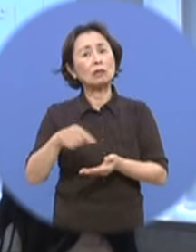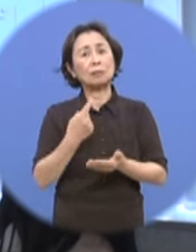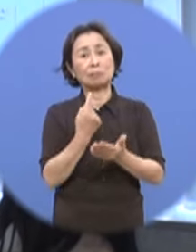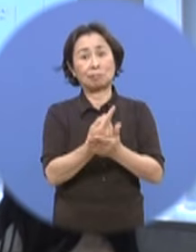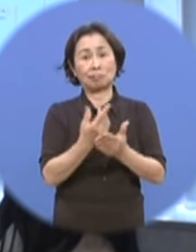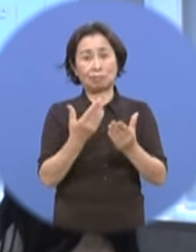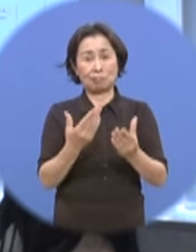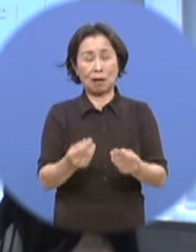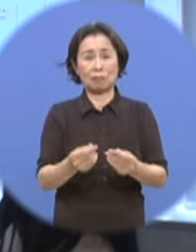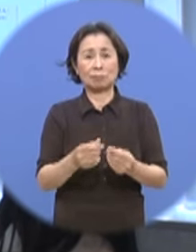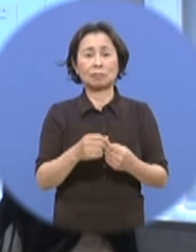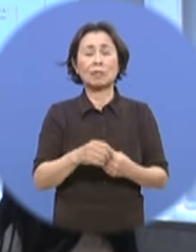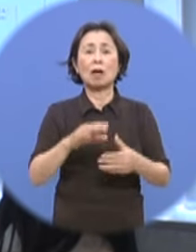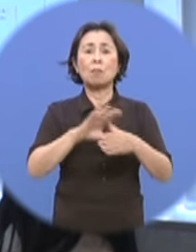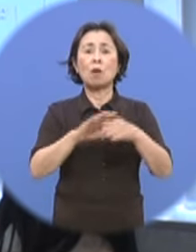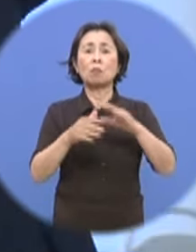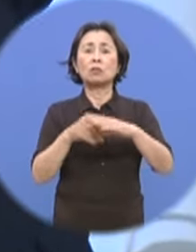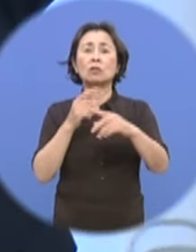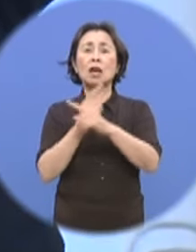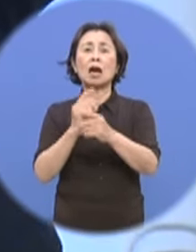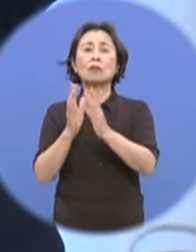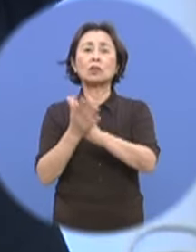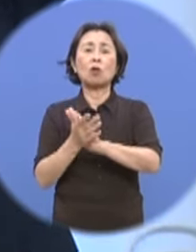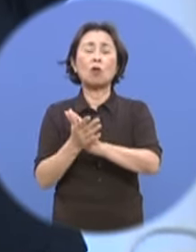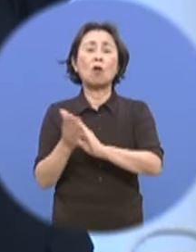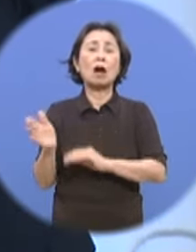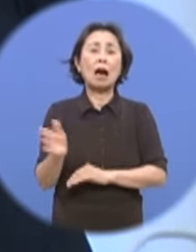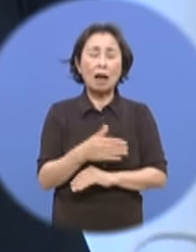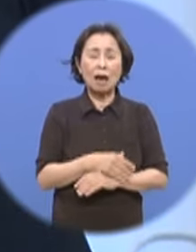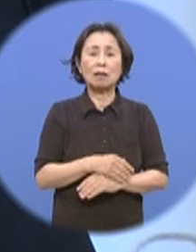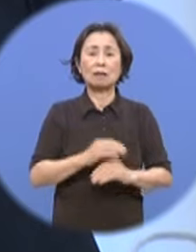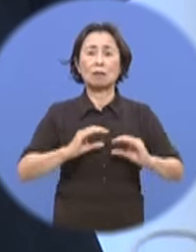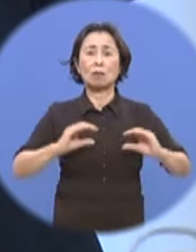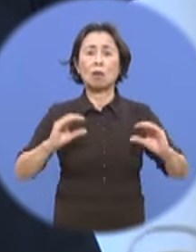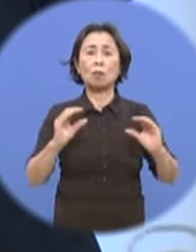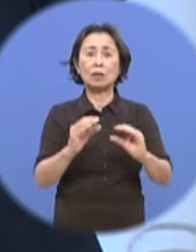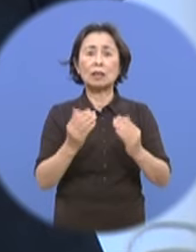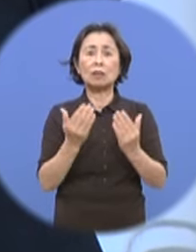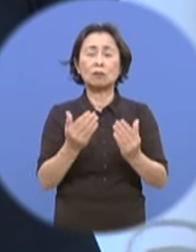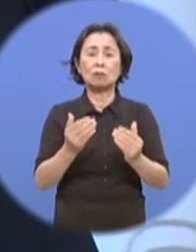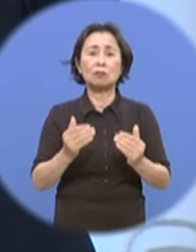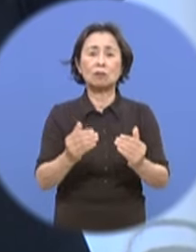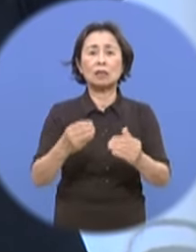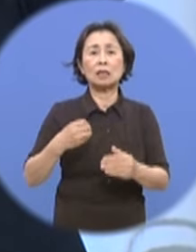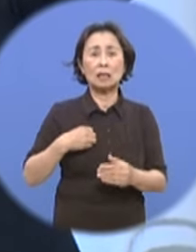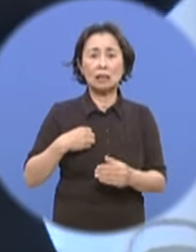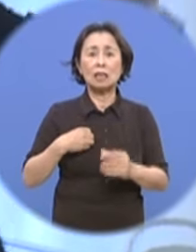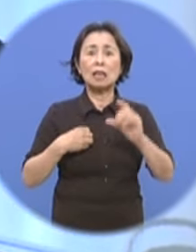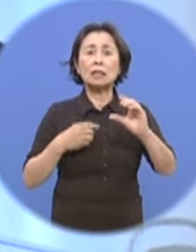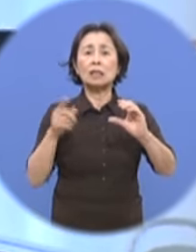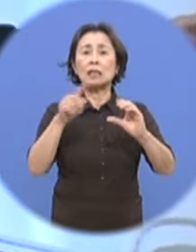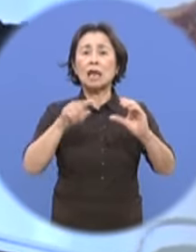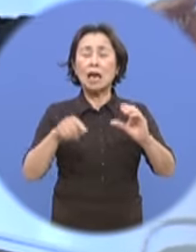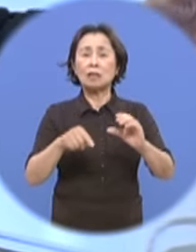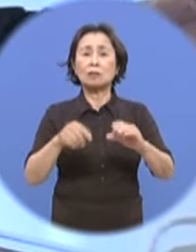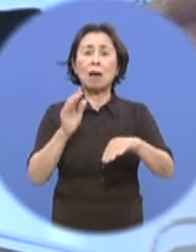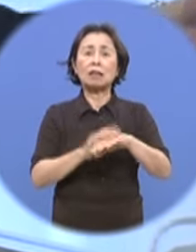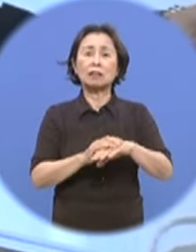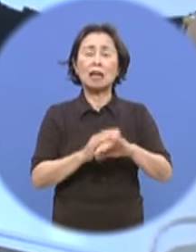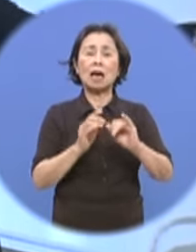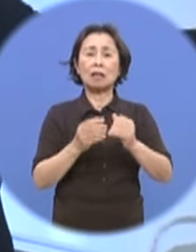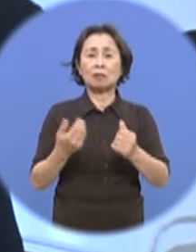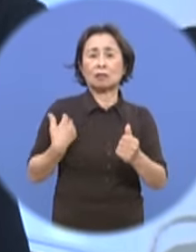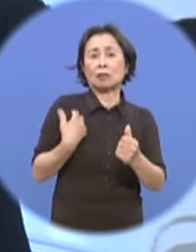た文部科学省からコミュニティスクール推進員CSマイスターとして移植を受けている